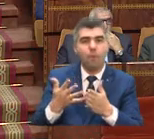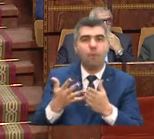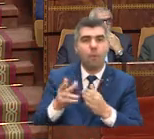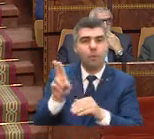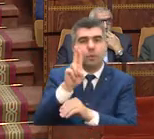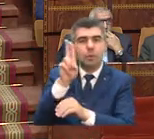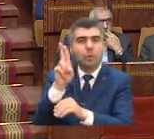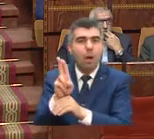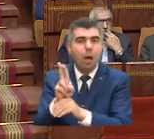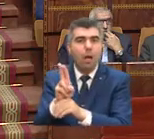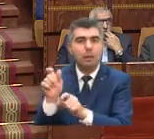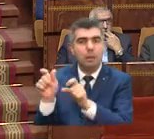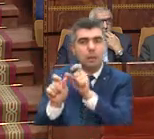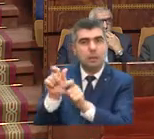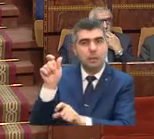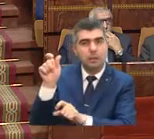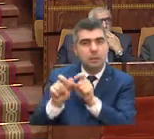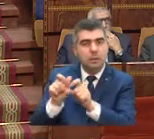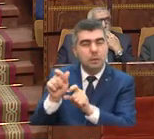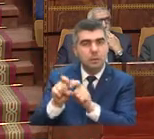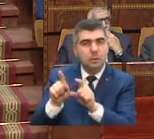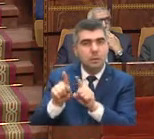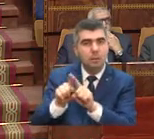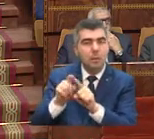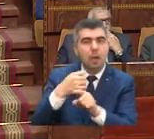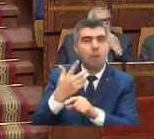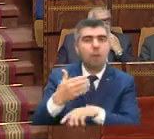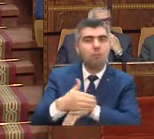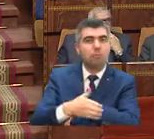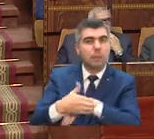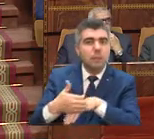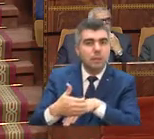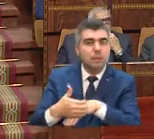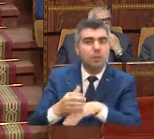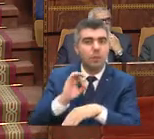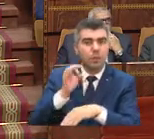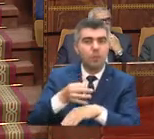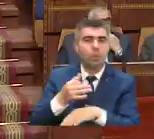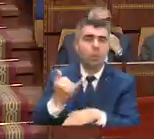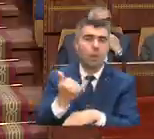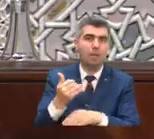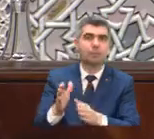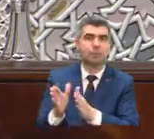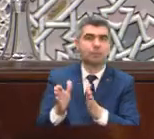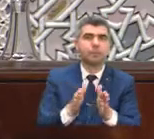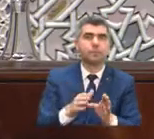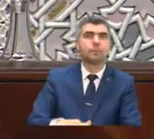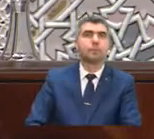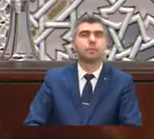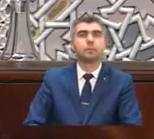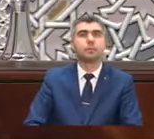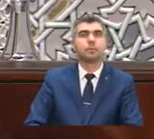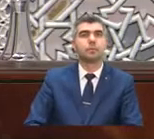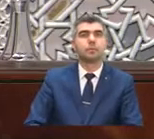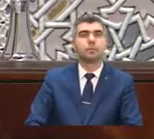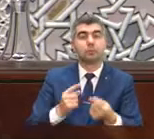والتساؤلات ديال الفئات ديال الطبقة المتوسطة. وشكرا. شكرا. هل من تعقيب